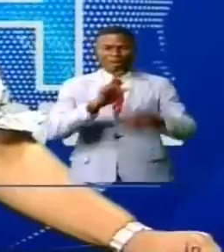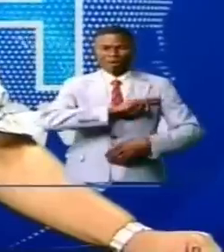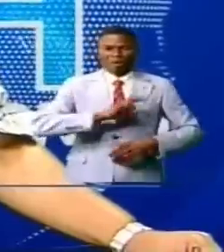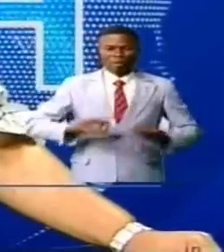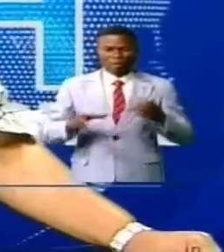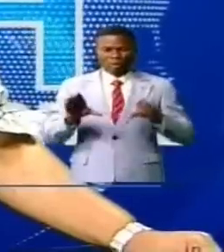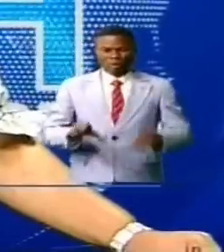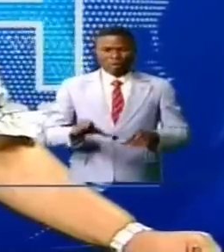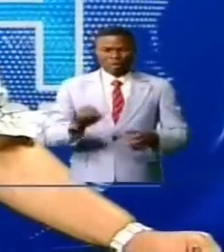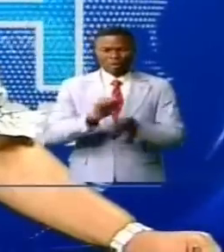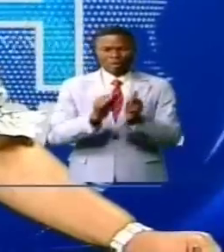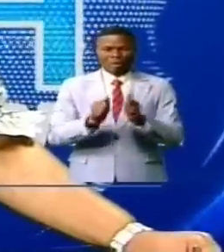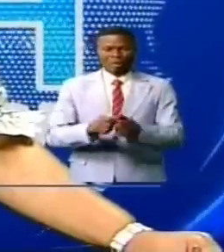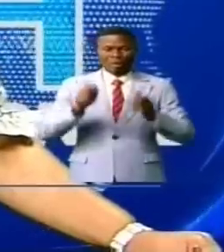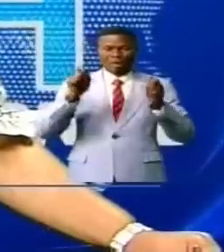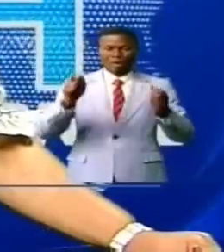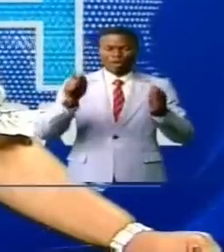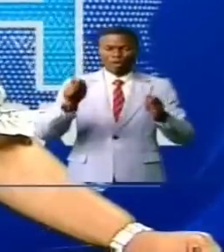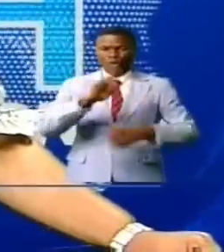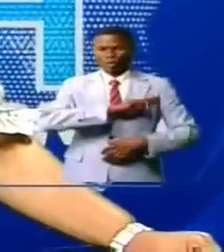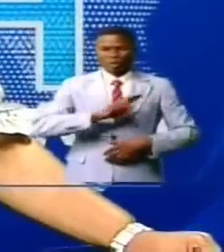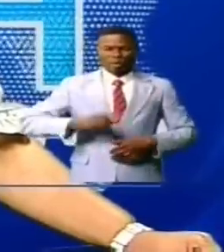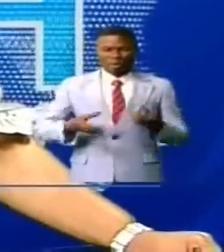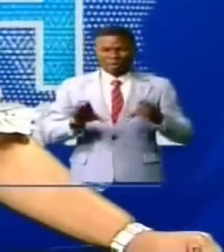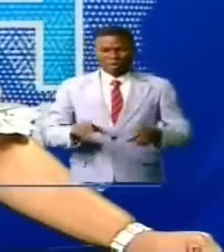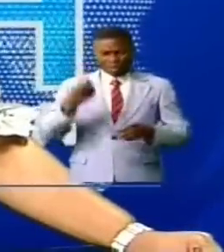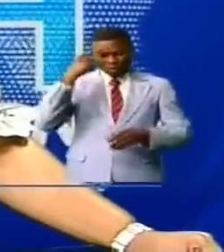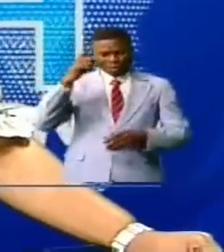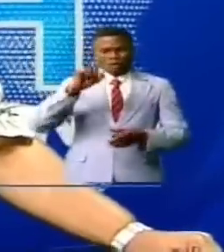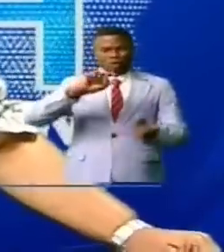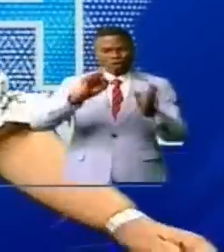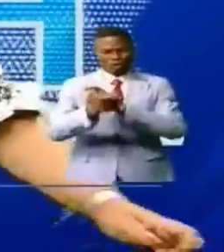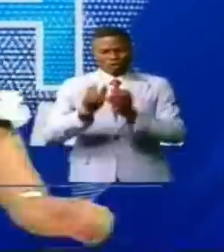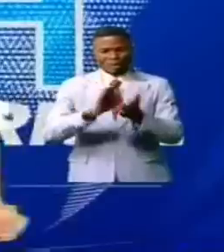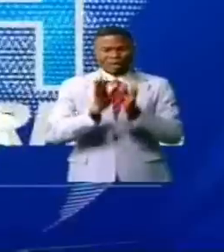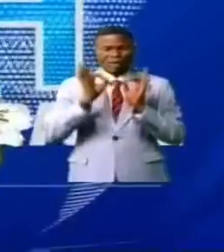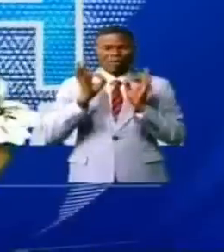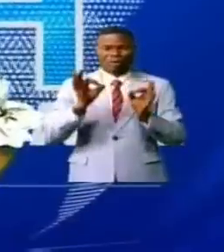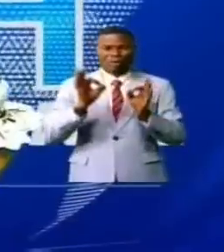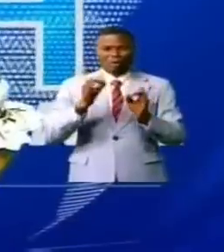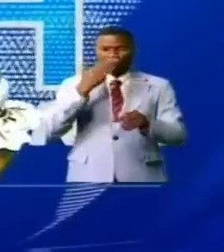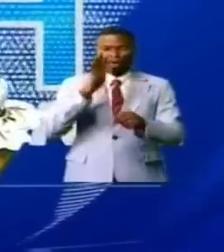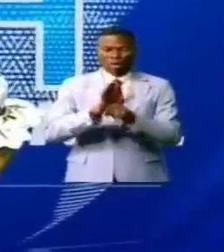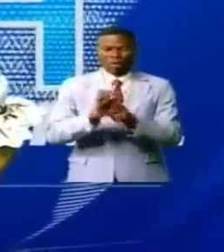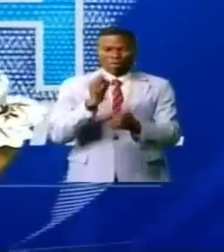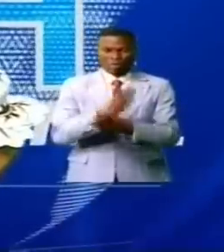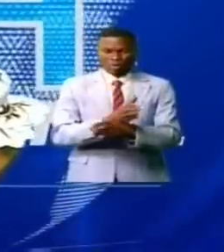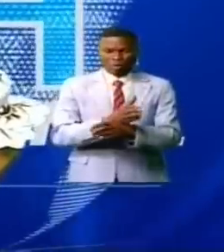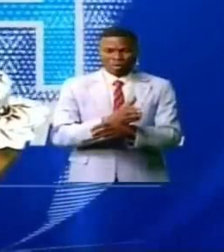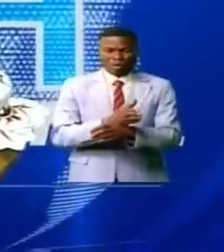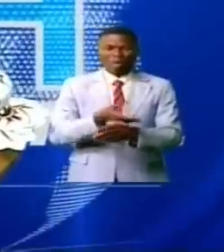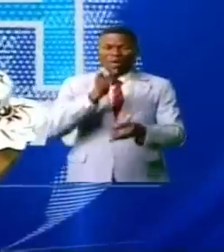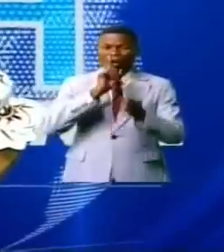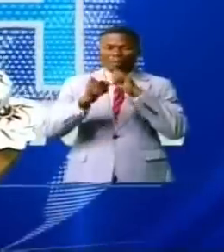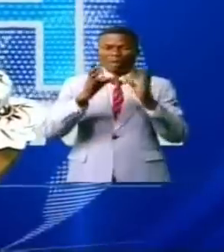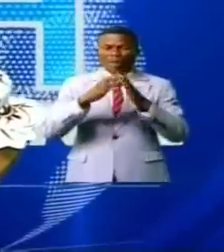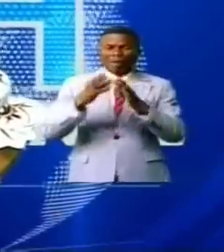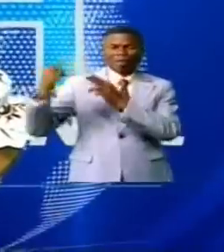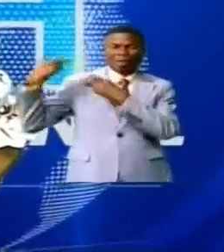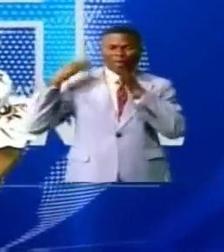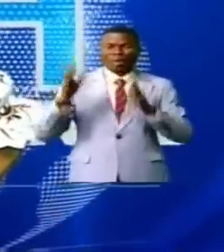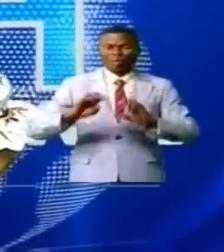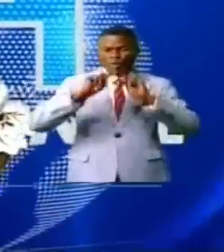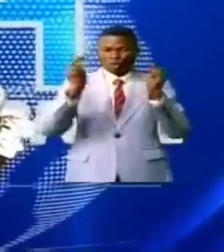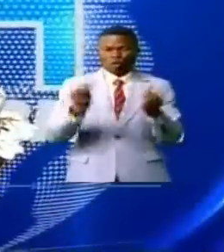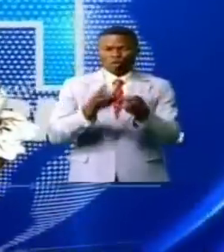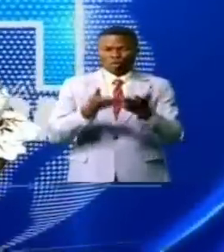l'autorégulation de la presse en République démocratique du Congo pour sa réforme. Eh bien, promesse faite au cours de son échange avec les responsables de cet organe,